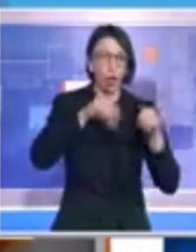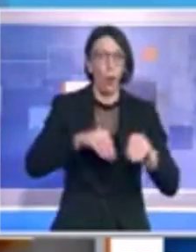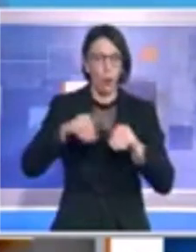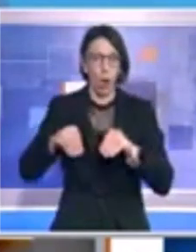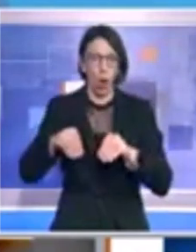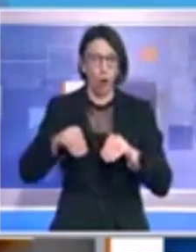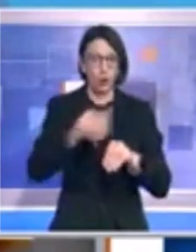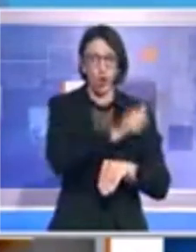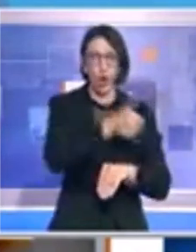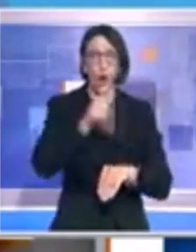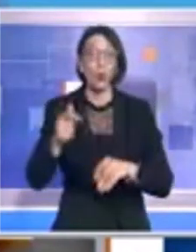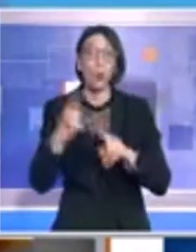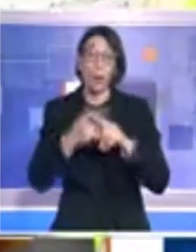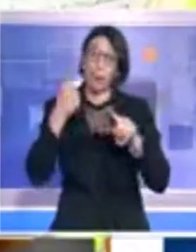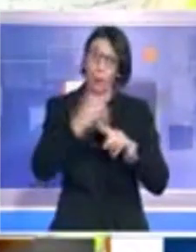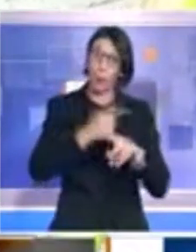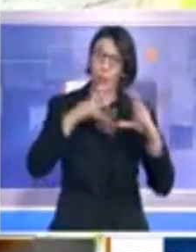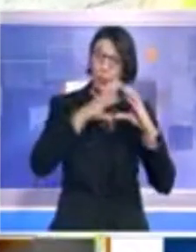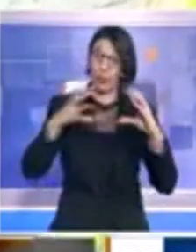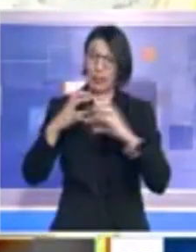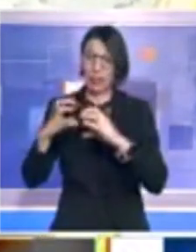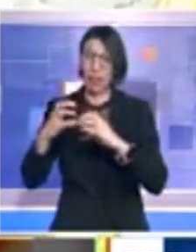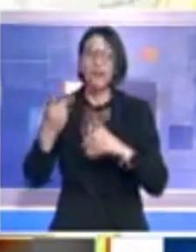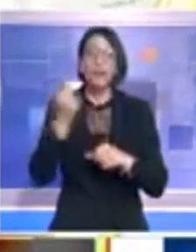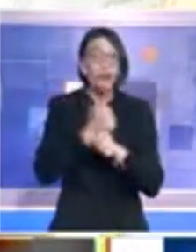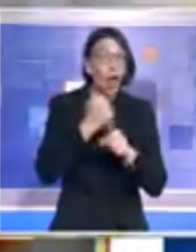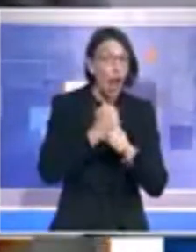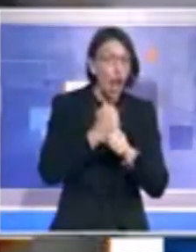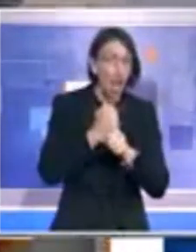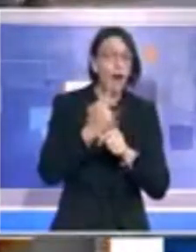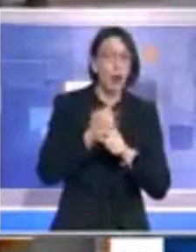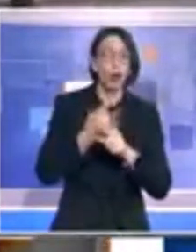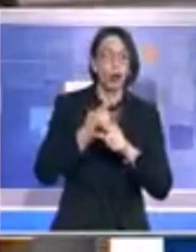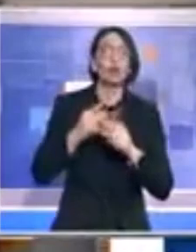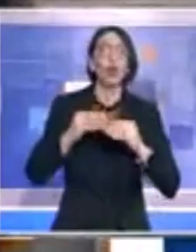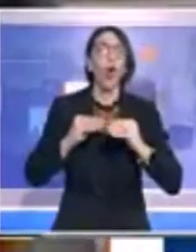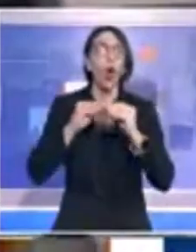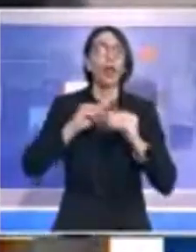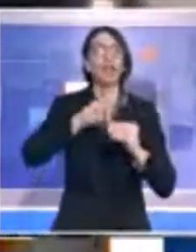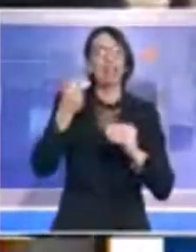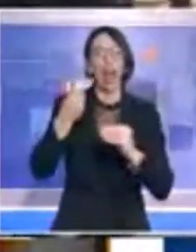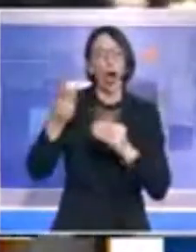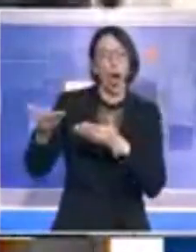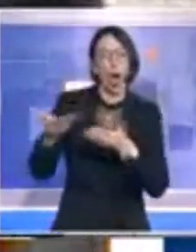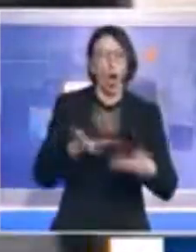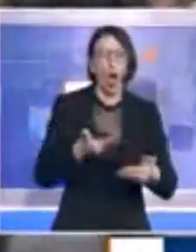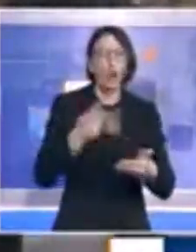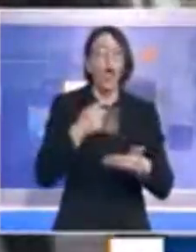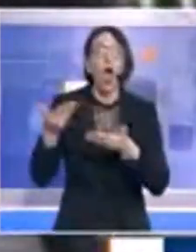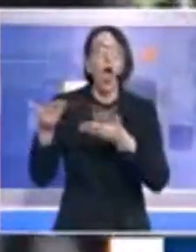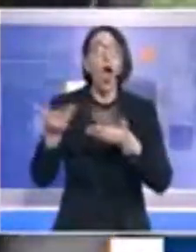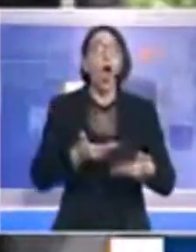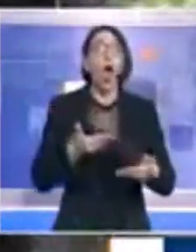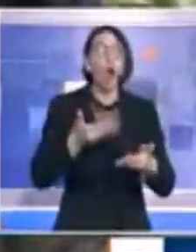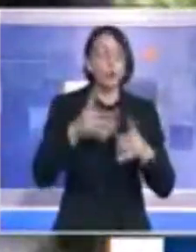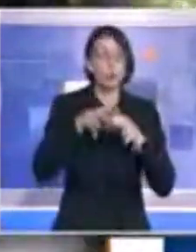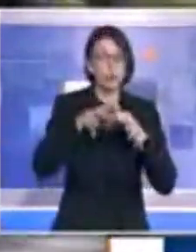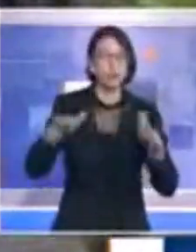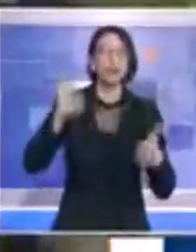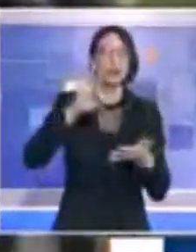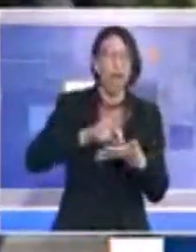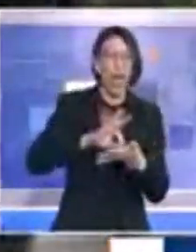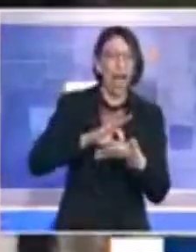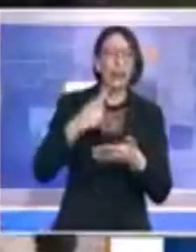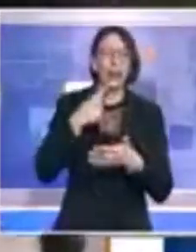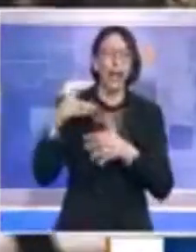integrare con container tracce su cui lavorare mentre è ancora tutta da costruire la seconda accoglienza quello ospitalità diffusa in vari centri